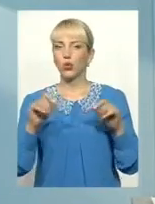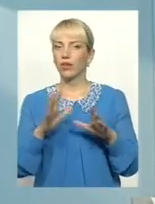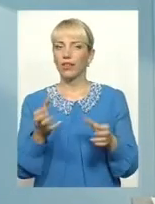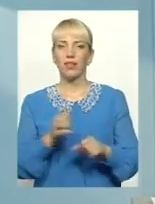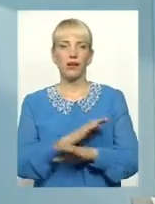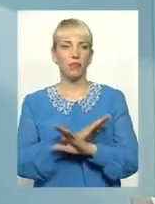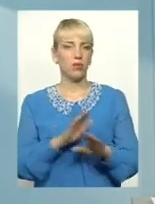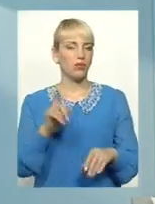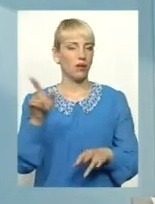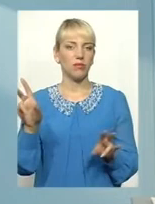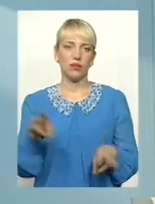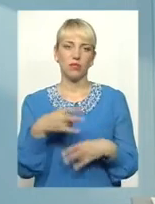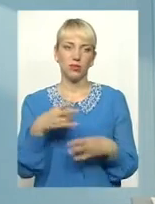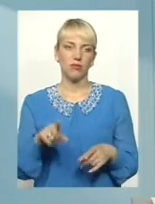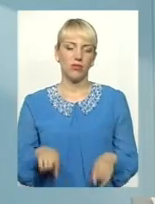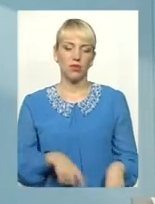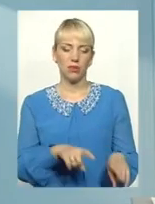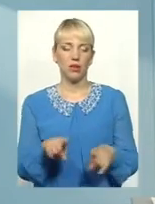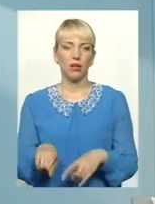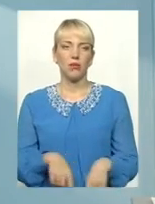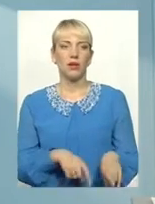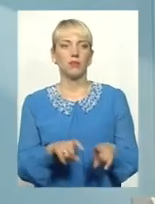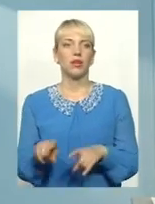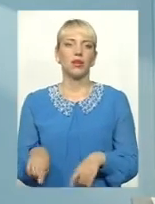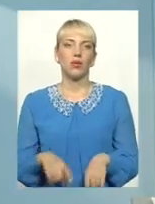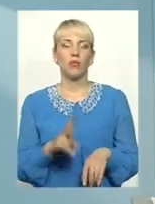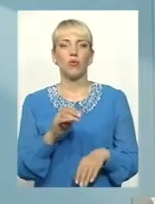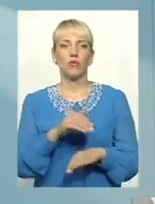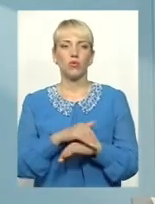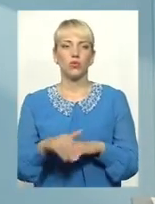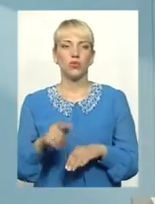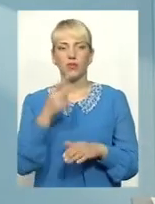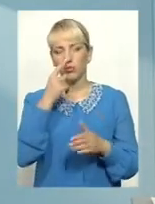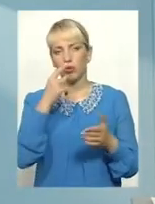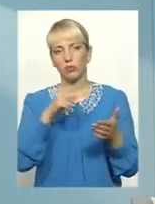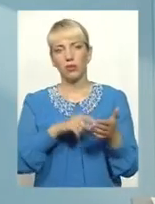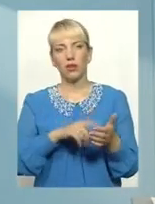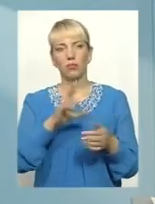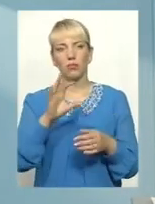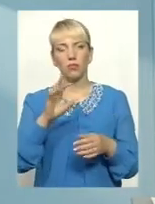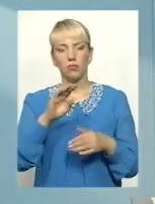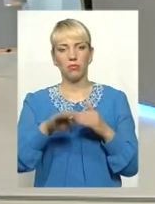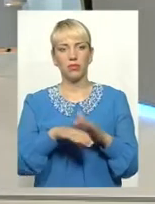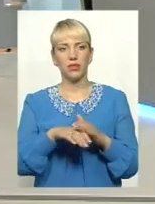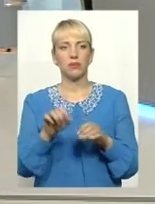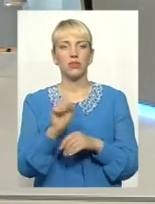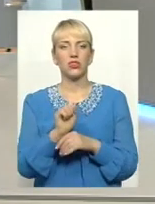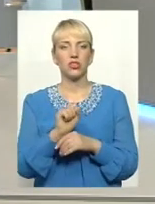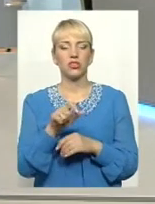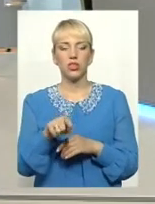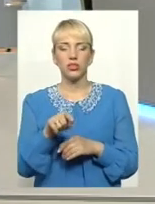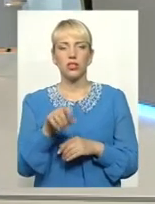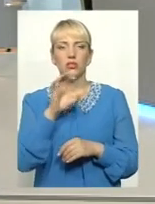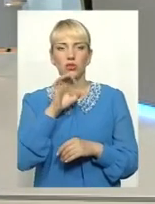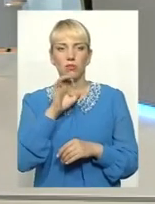вона не потрібна, вона бігає-бігає по вулиці або потрапляє під машину, тому що вона мігрує, вона шукає свого власника. Вона не знає, що з нею